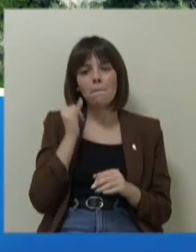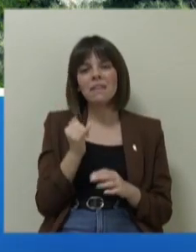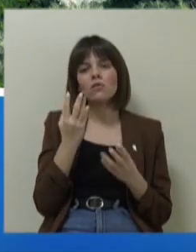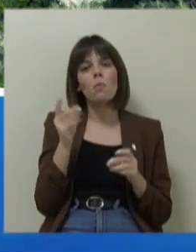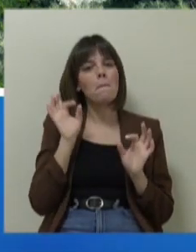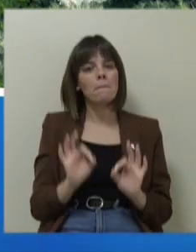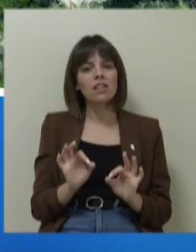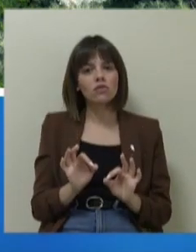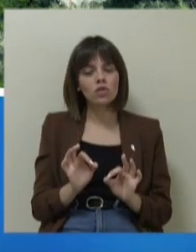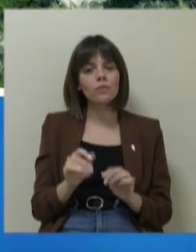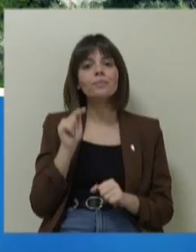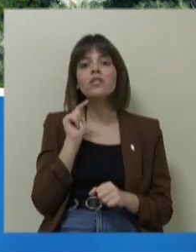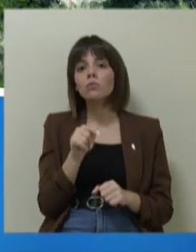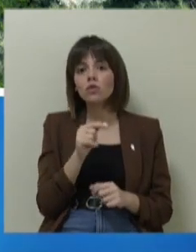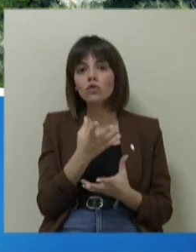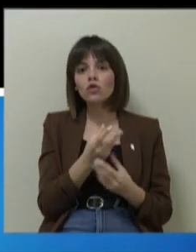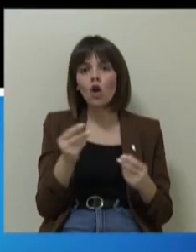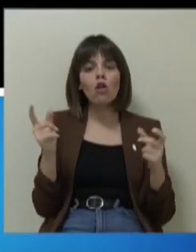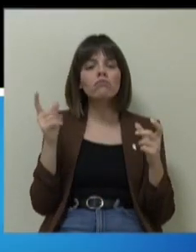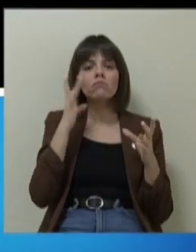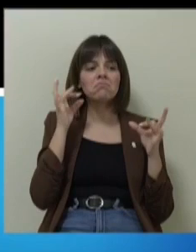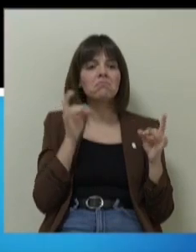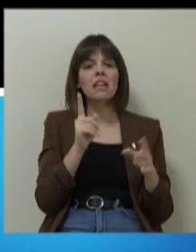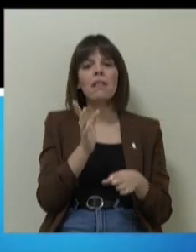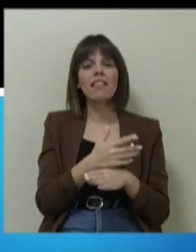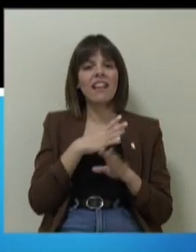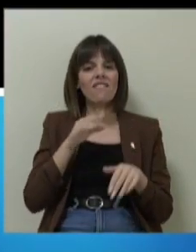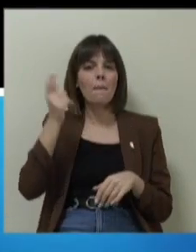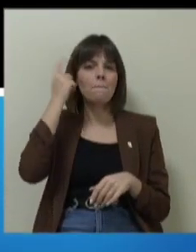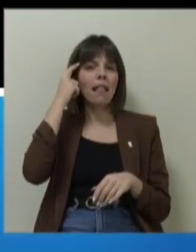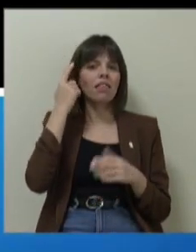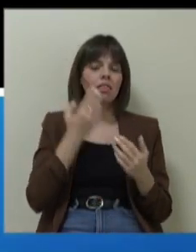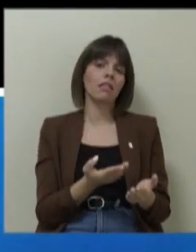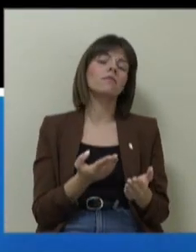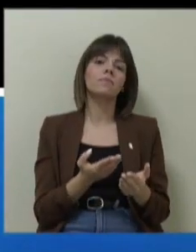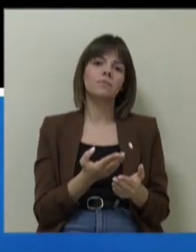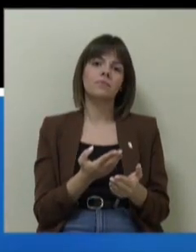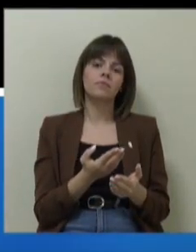başlıyoruz. Bunun çok somut bir sebebi var. Beynimiz.